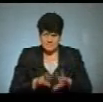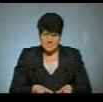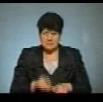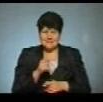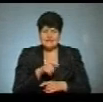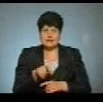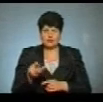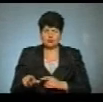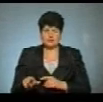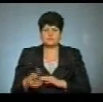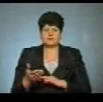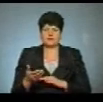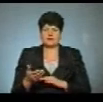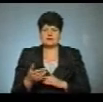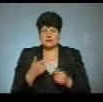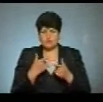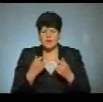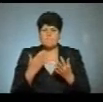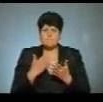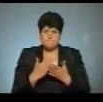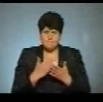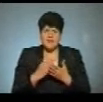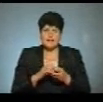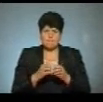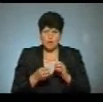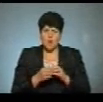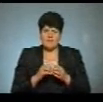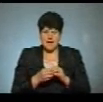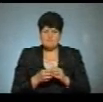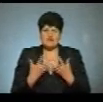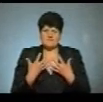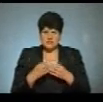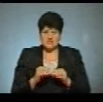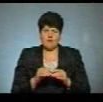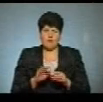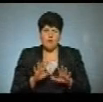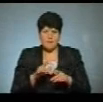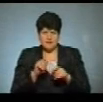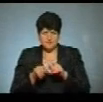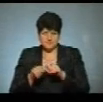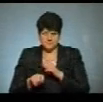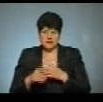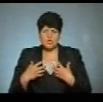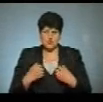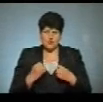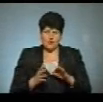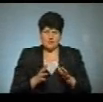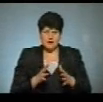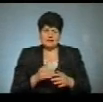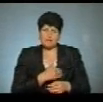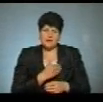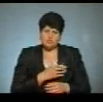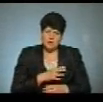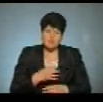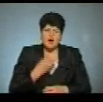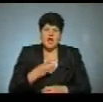за попередньою інформацією, мали певні проблеми вже на момент обстеження зі здоров'ям, температуру,